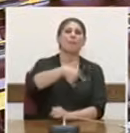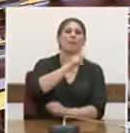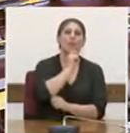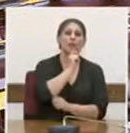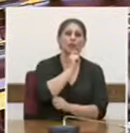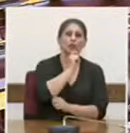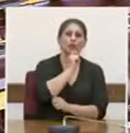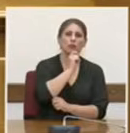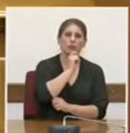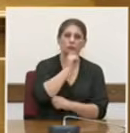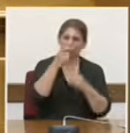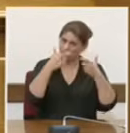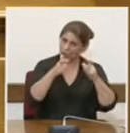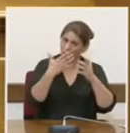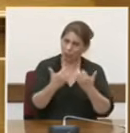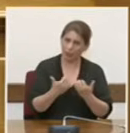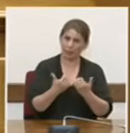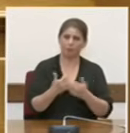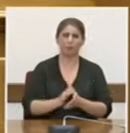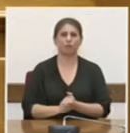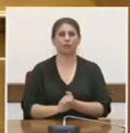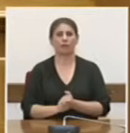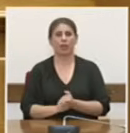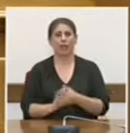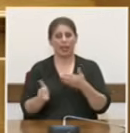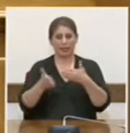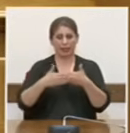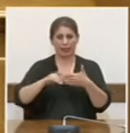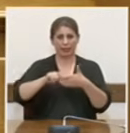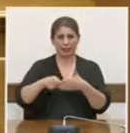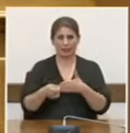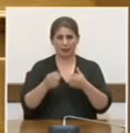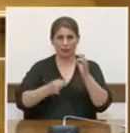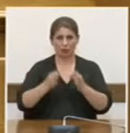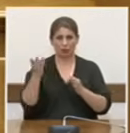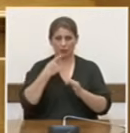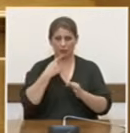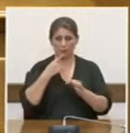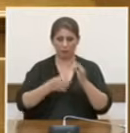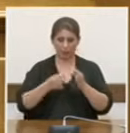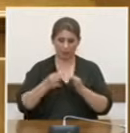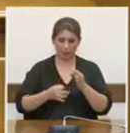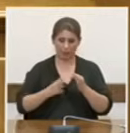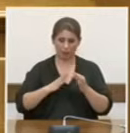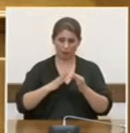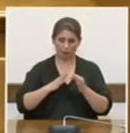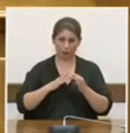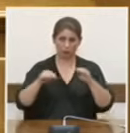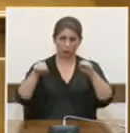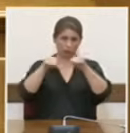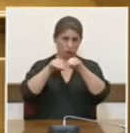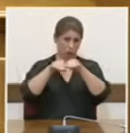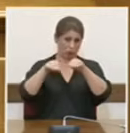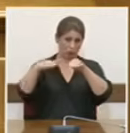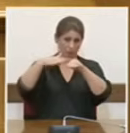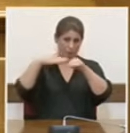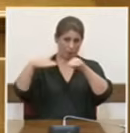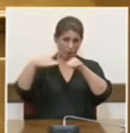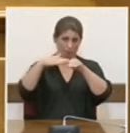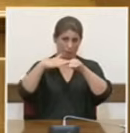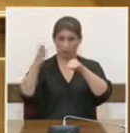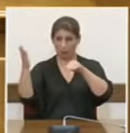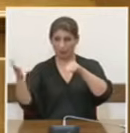βίντεο. Στις κλειστές συζητήσεις, όταν μιλάτε με ανθρώπους που είναι στο ίδιο επίπεδο, κύριε Παπαλεξόπουλε, με εσάς, τι είναι αυτό